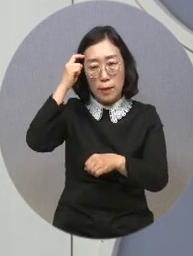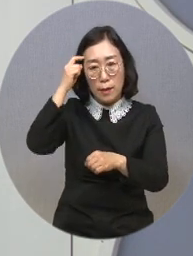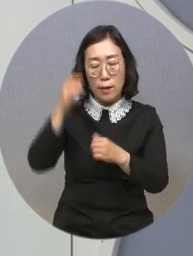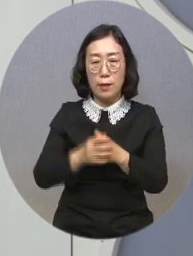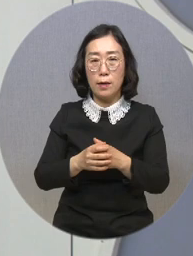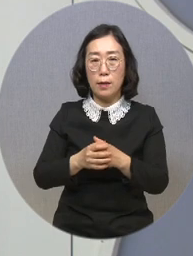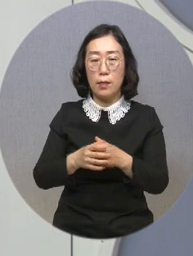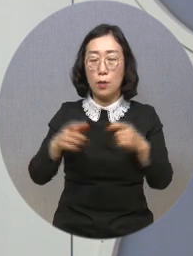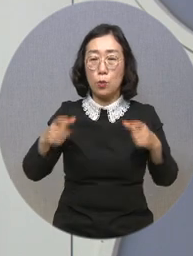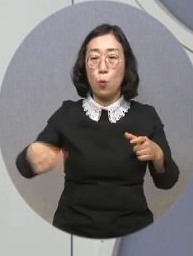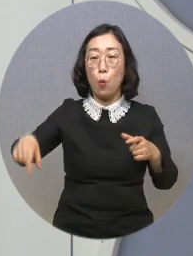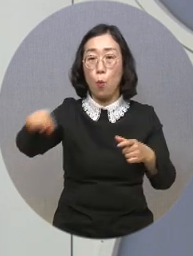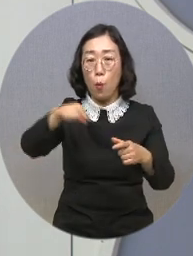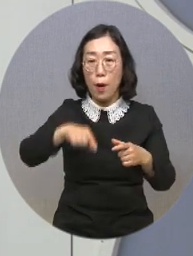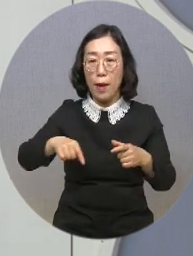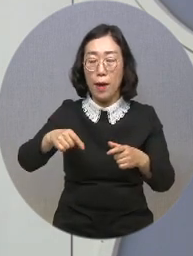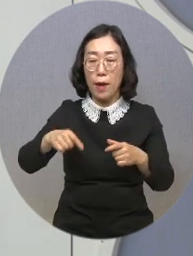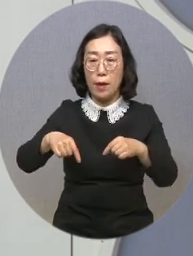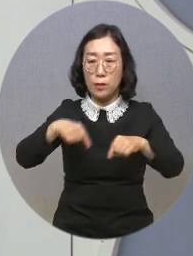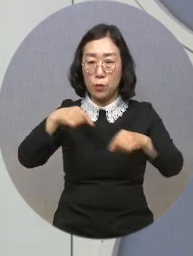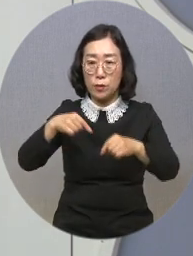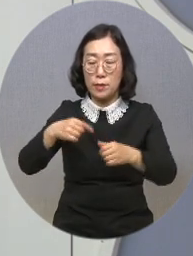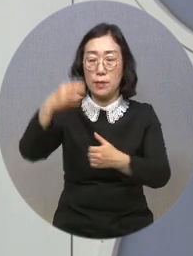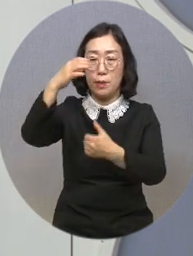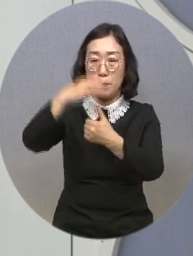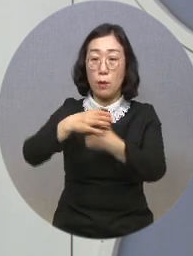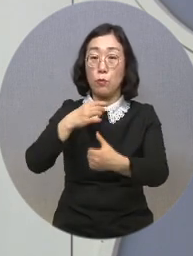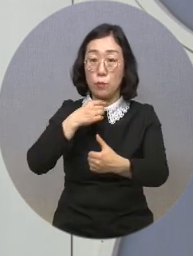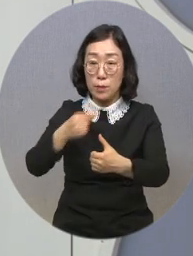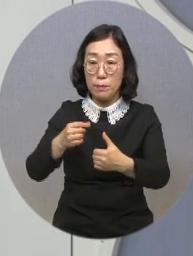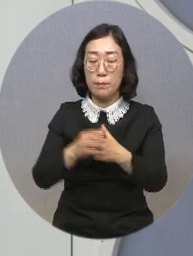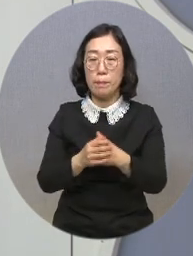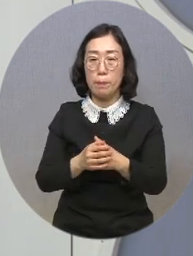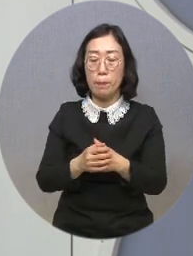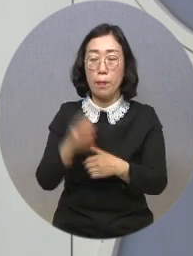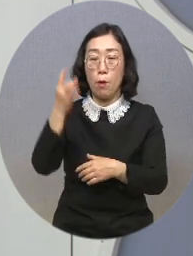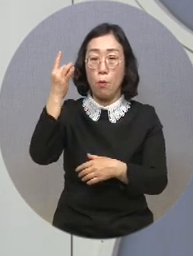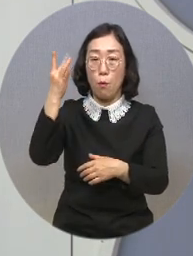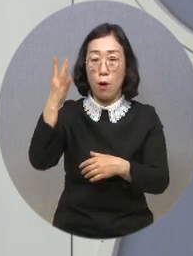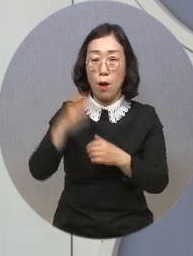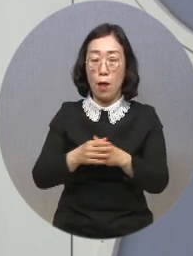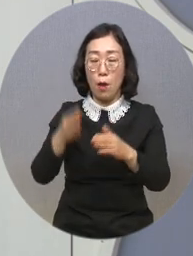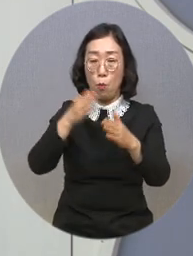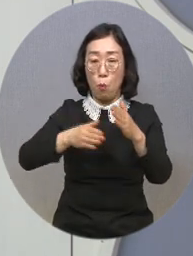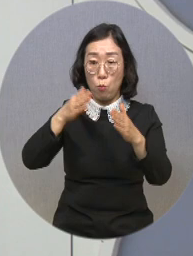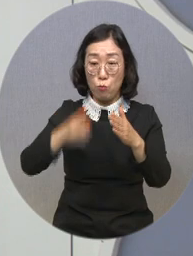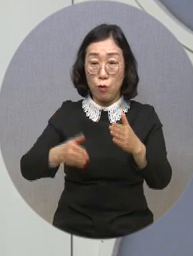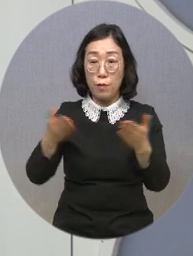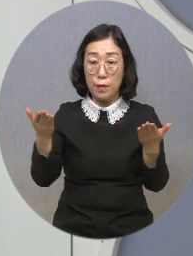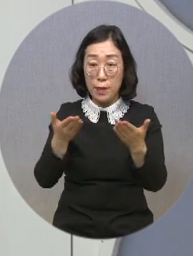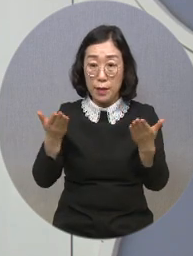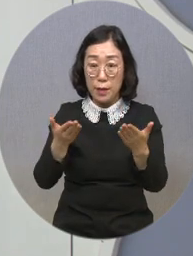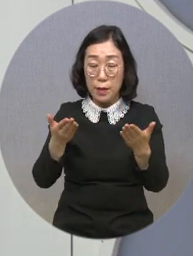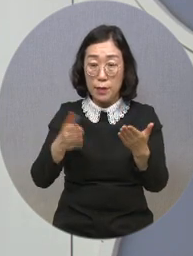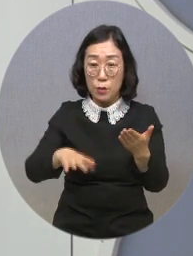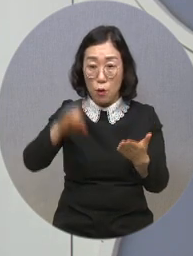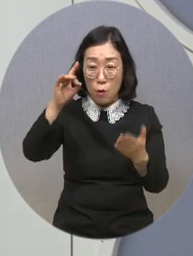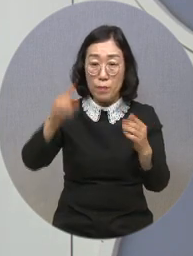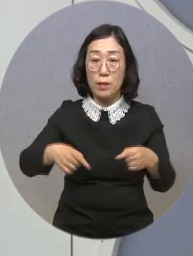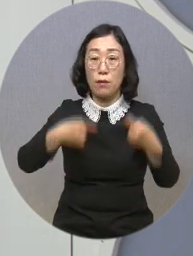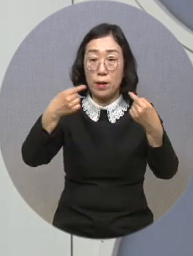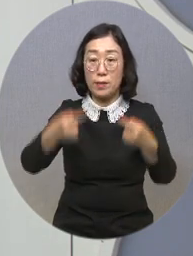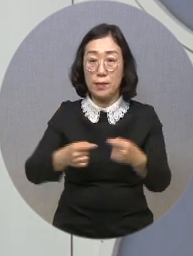도정을 맡아보는 게 아닐까 이렇게 생각을 하고 제가 이제 원래 공무원을 출발했을 때도